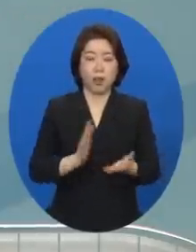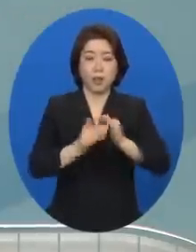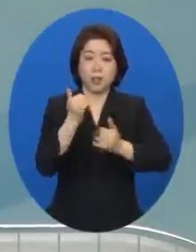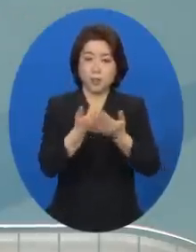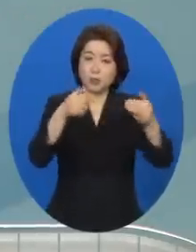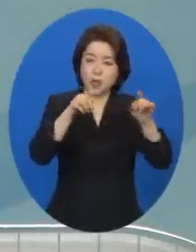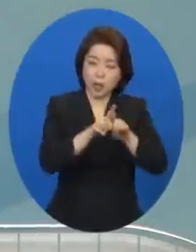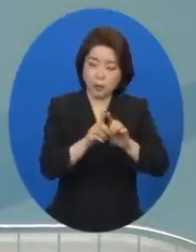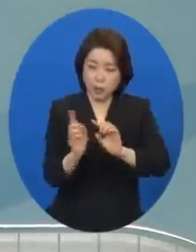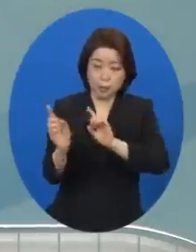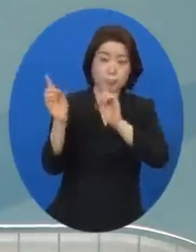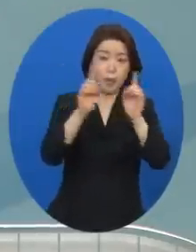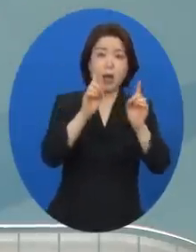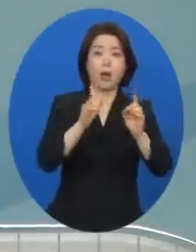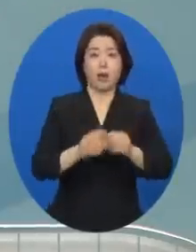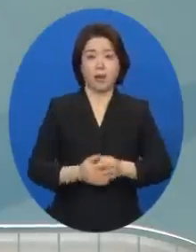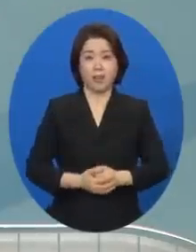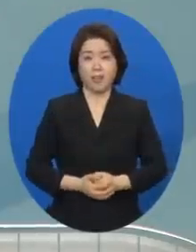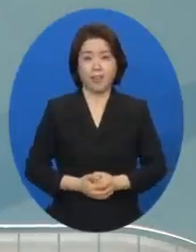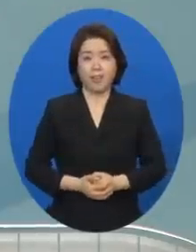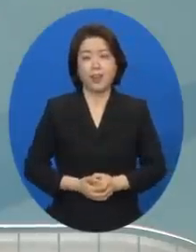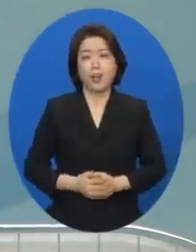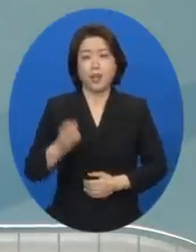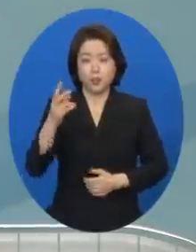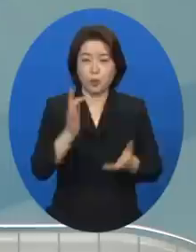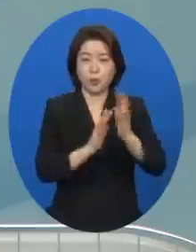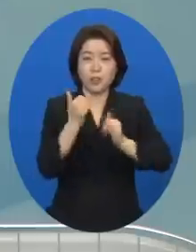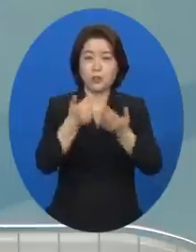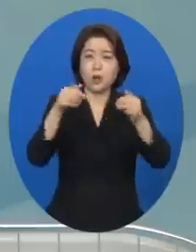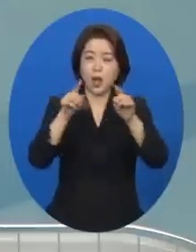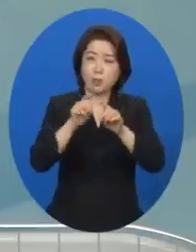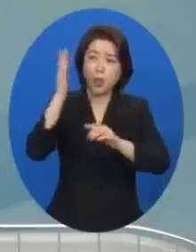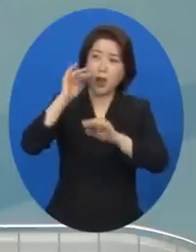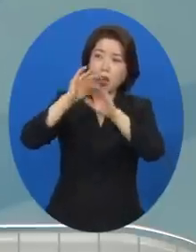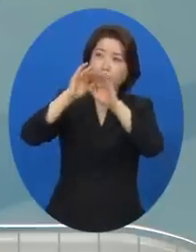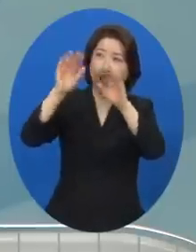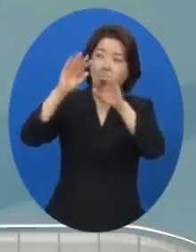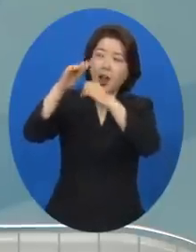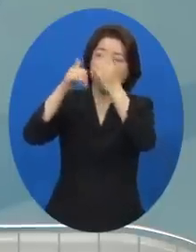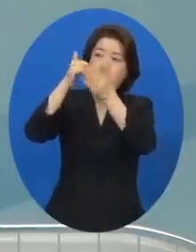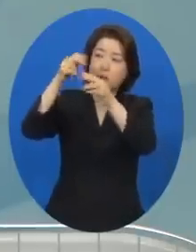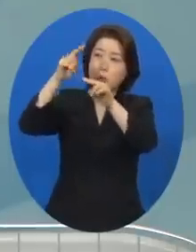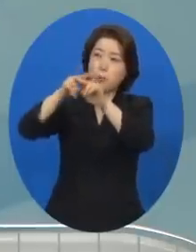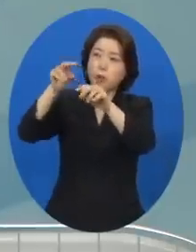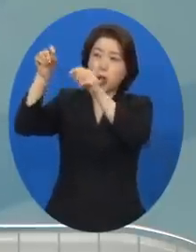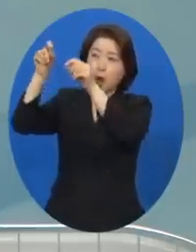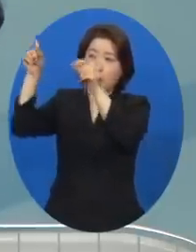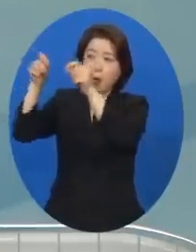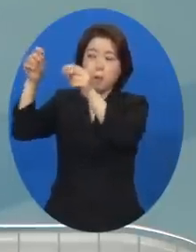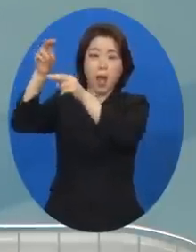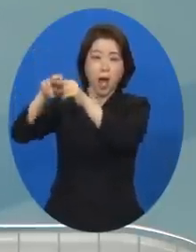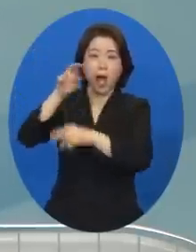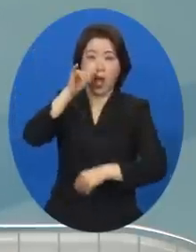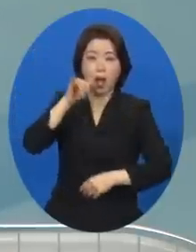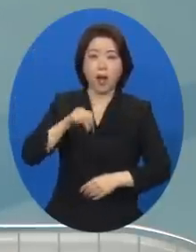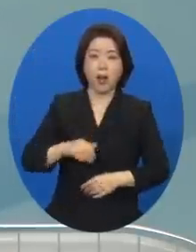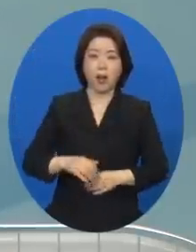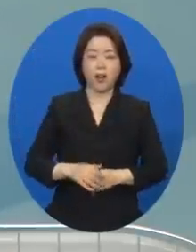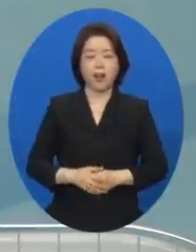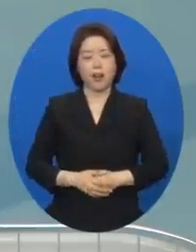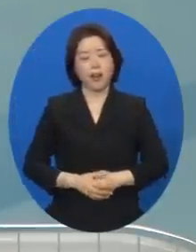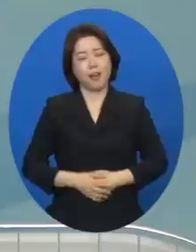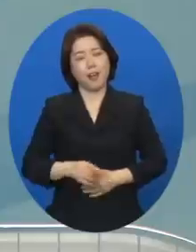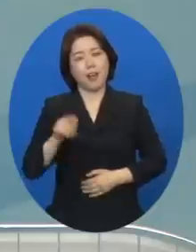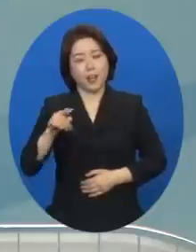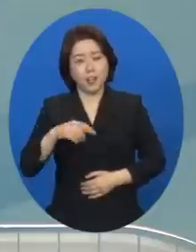함께 살았고 그리고 예수님과 함께 하나님 보좌 우편에 앉아 있다 이게 중국